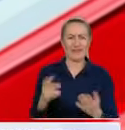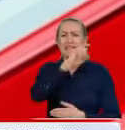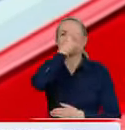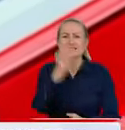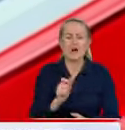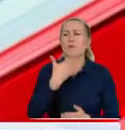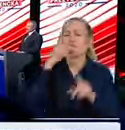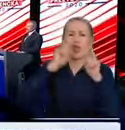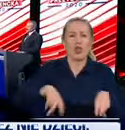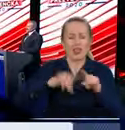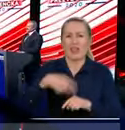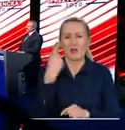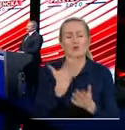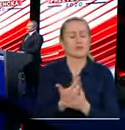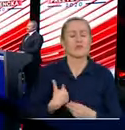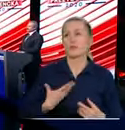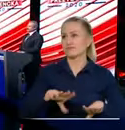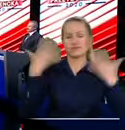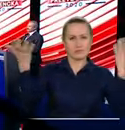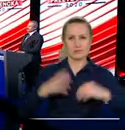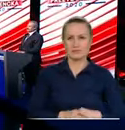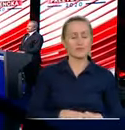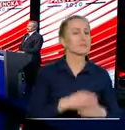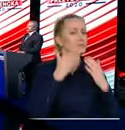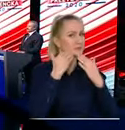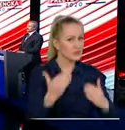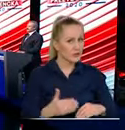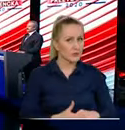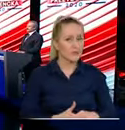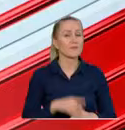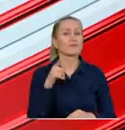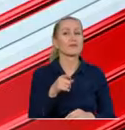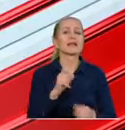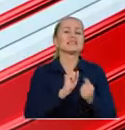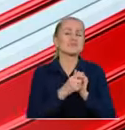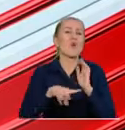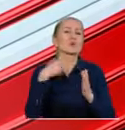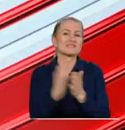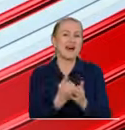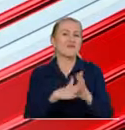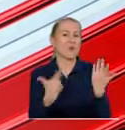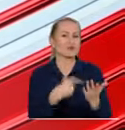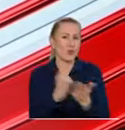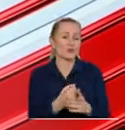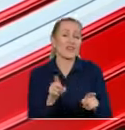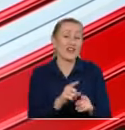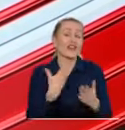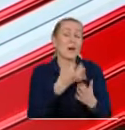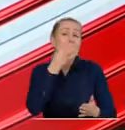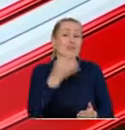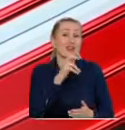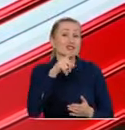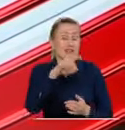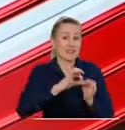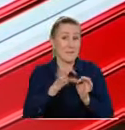wyłącznie o jednym. Już to jest oburzające. Bardzo dziękuję. To oczywiście wymaga zmian ustaw i konstytucji. Stąd pytanie, czy pan jako prezydent zgodziłby się na takie